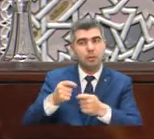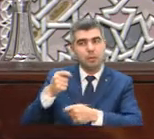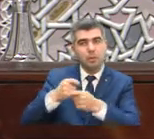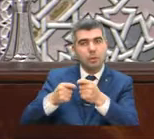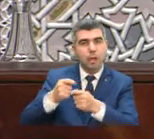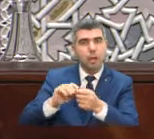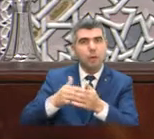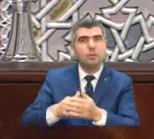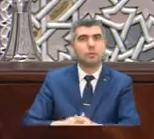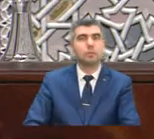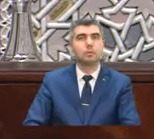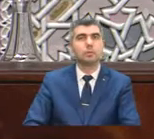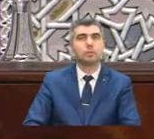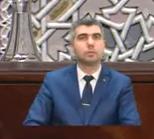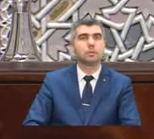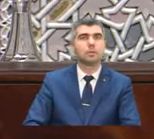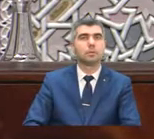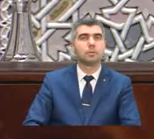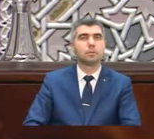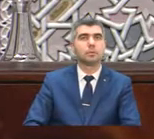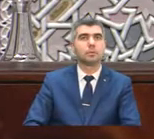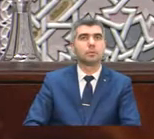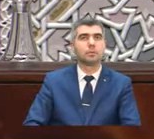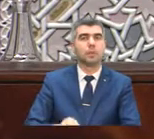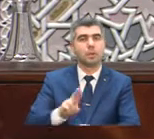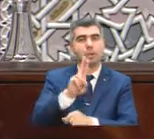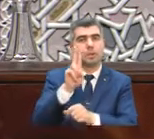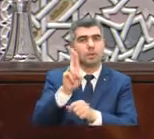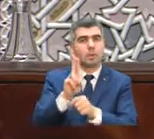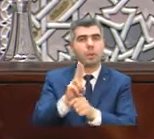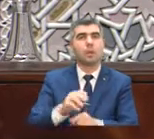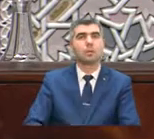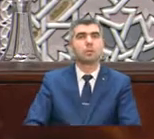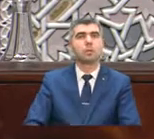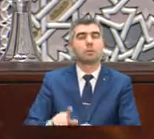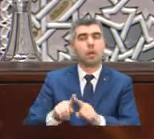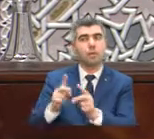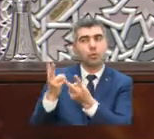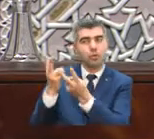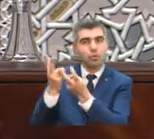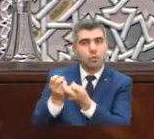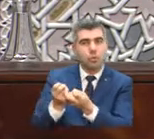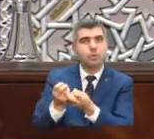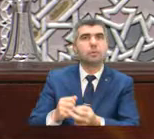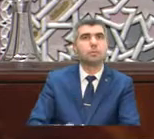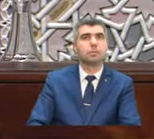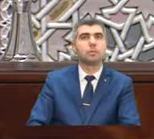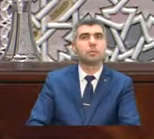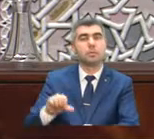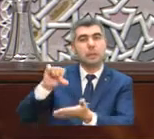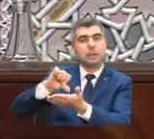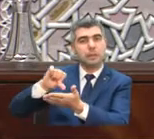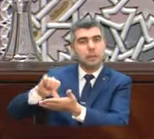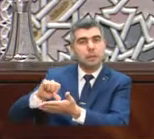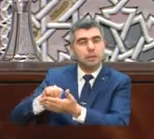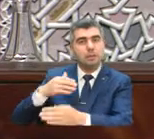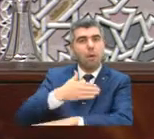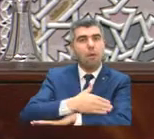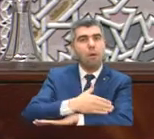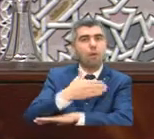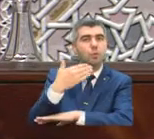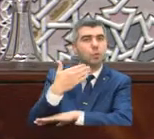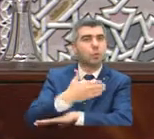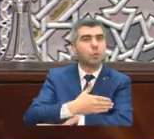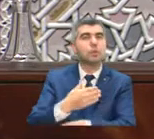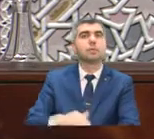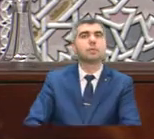والاقتصاد الرقمي، في سؤال أول عن خلق جاذبية اقتصادية بالمناطق الحدودية لسيدات والسادة